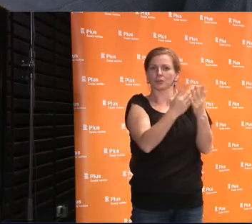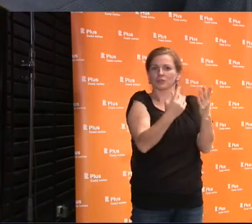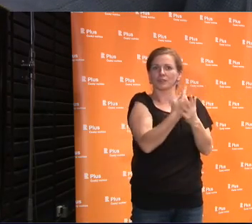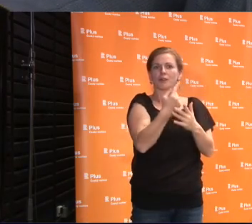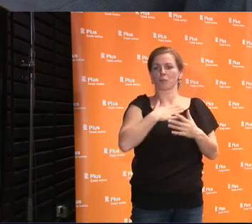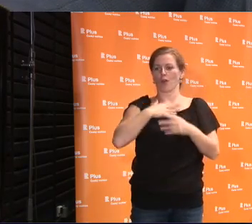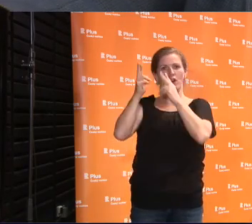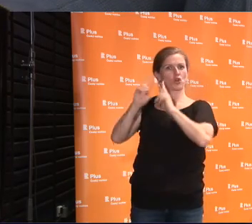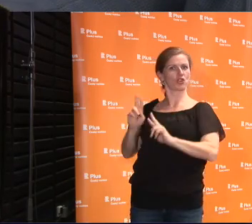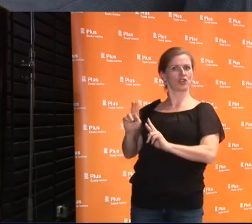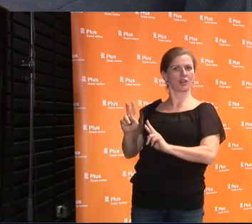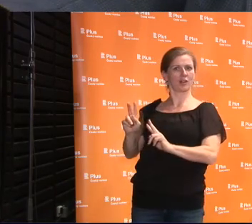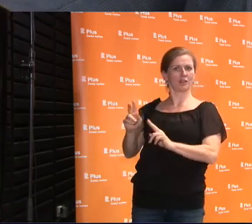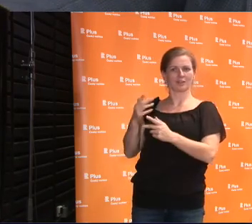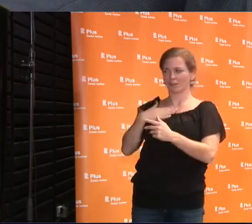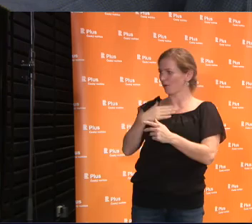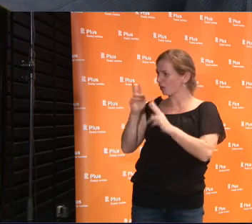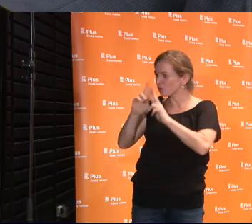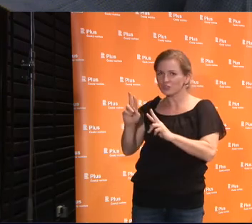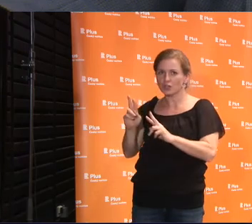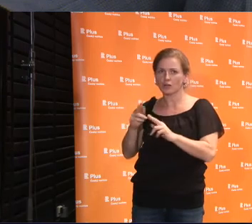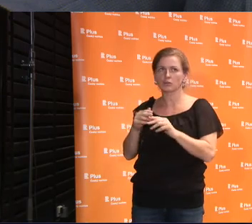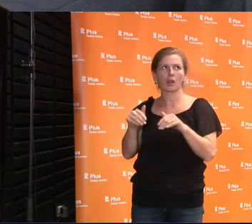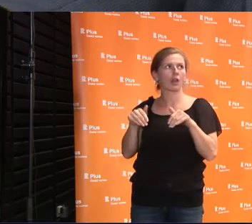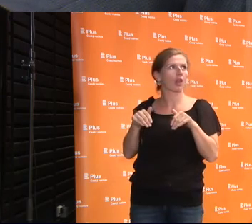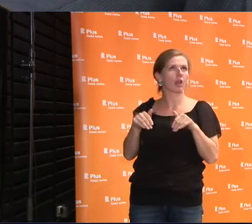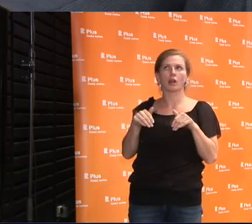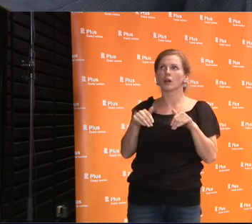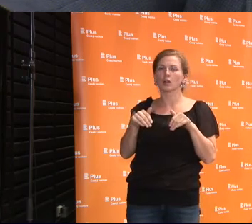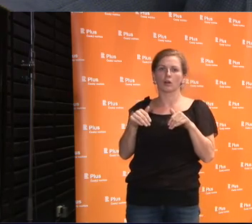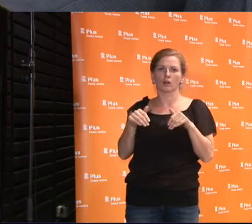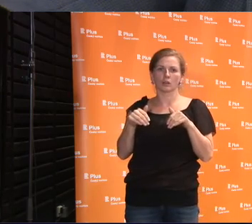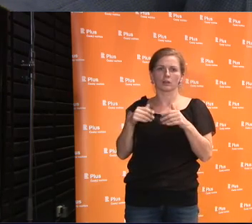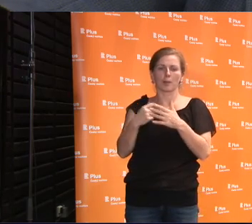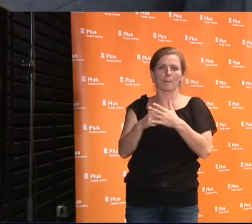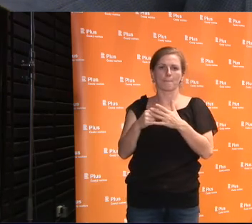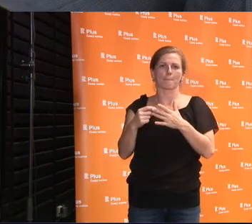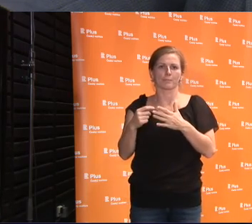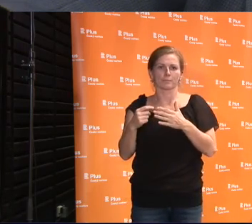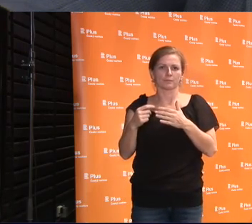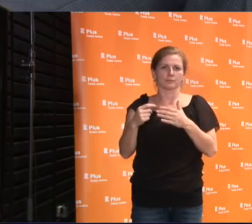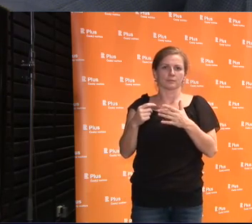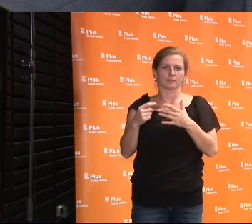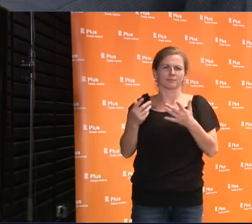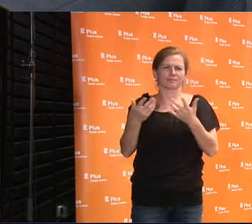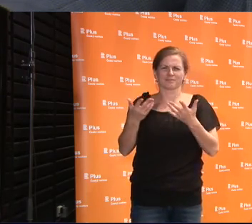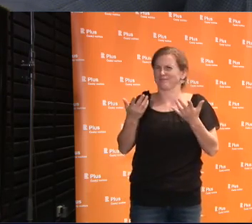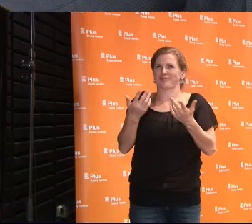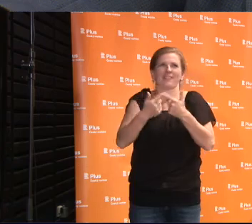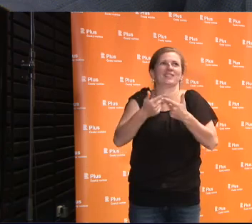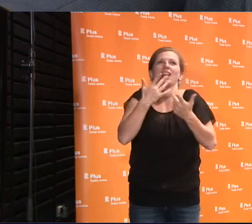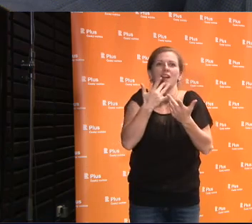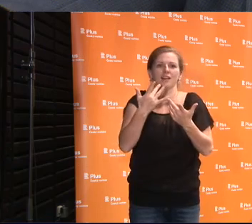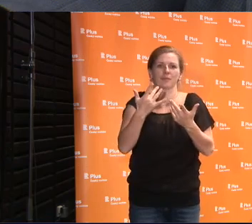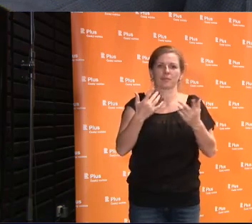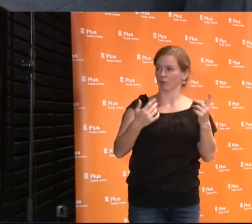vidím u rodičů. Nová generace rodičů už daleka jako není tak jako řekněme jako jak to říct,